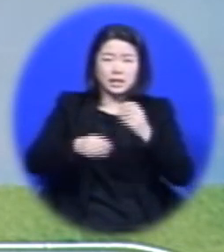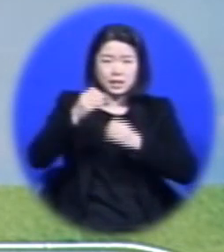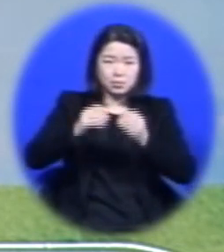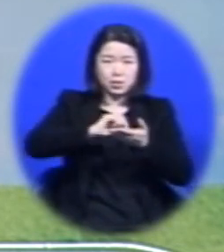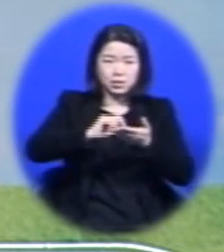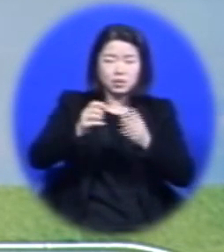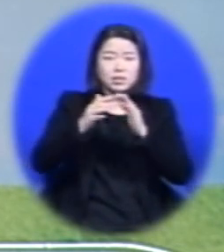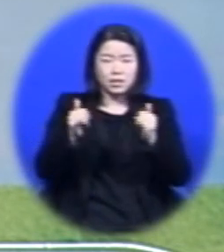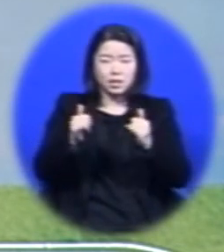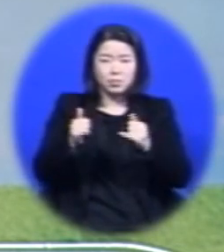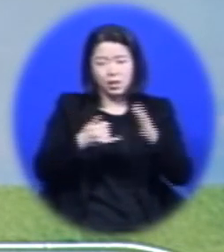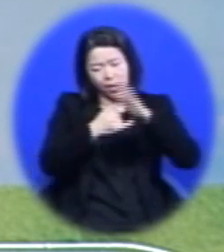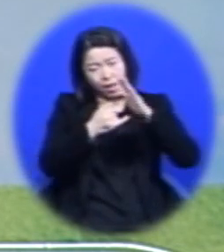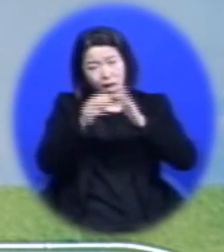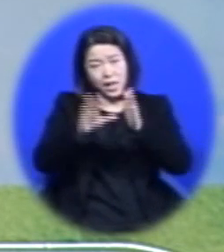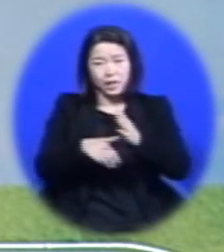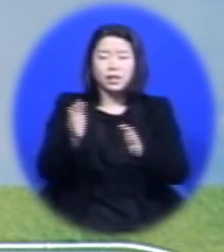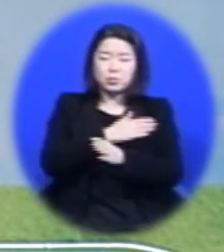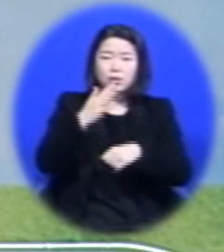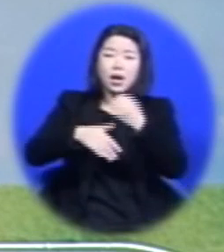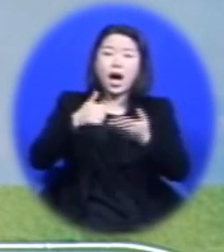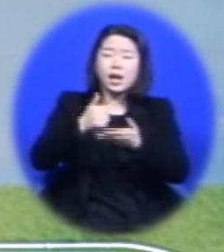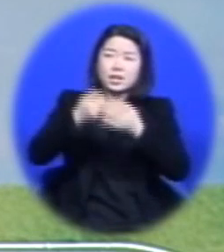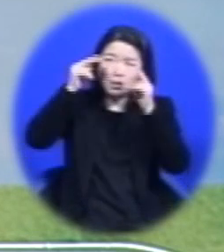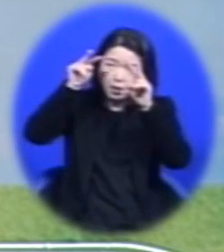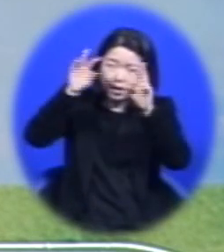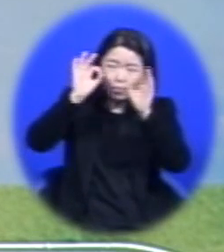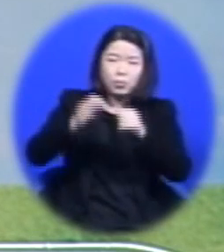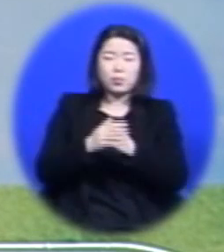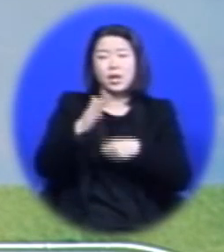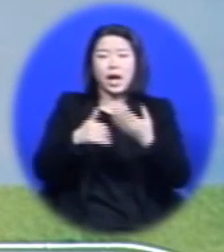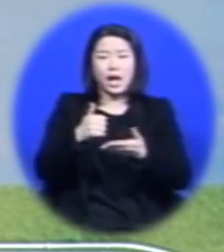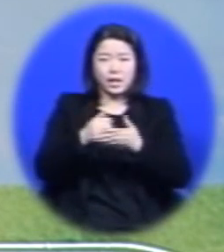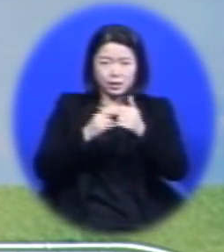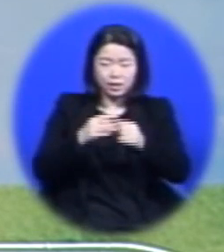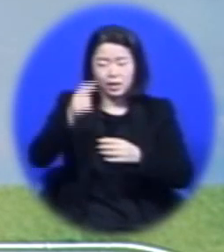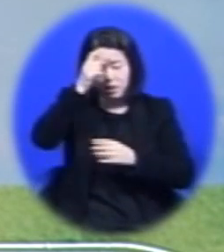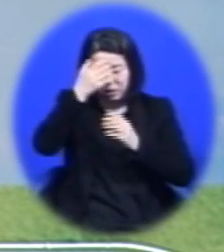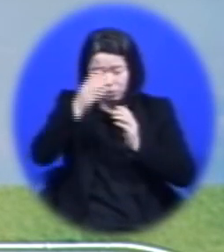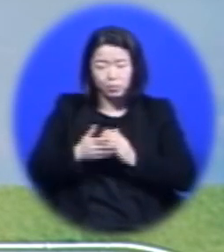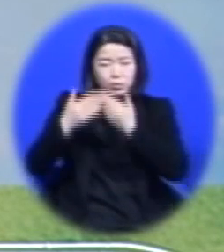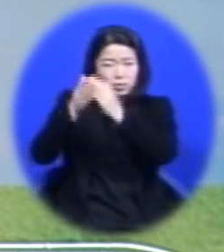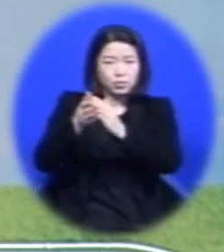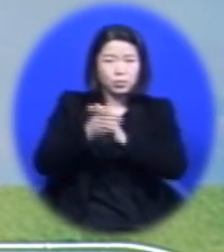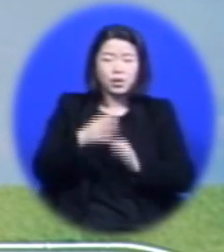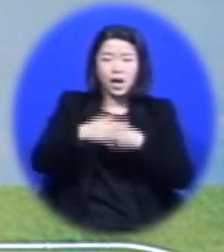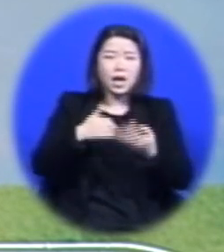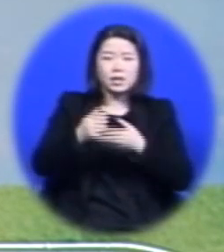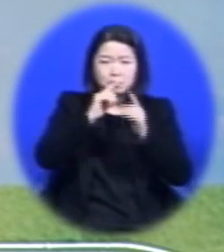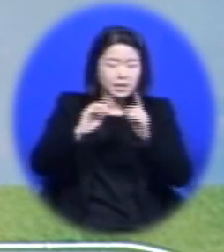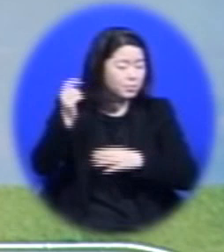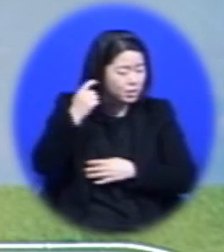기장은 아주 어릴 때부터 하나님을 바라보고 하나님께 기도했고 하나님을 하나님의